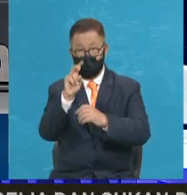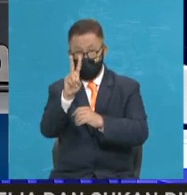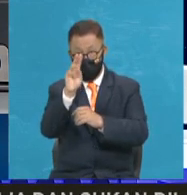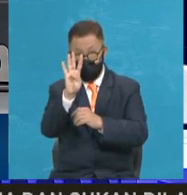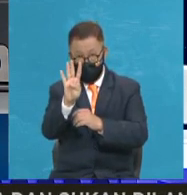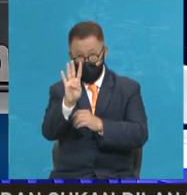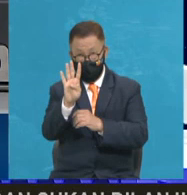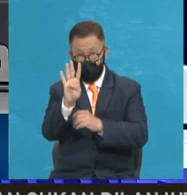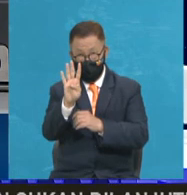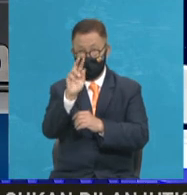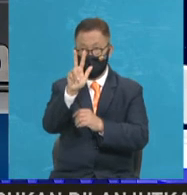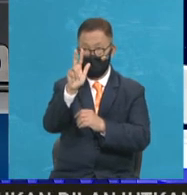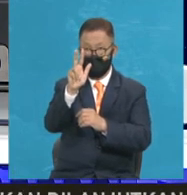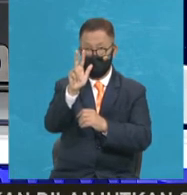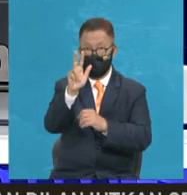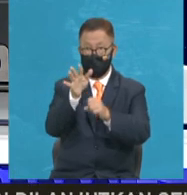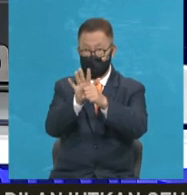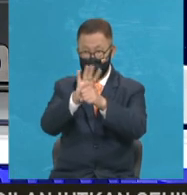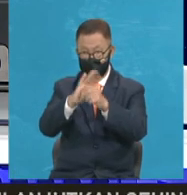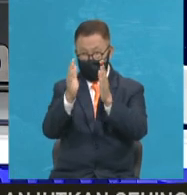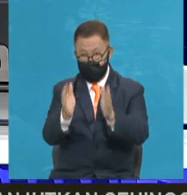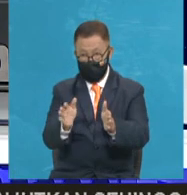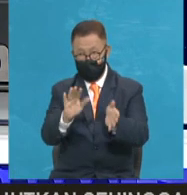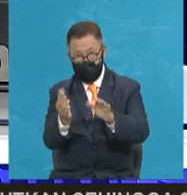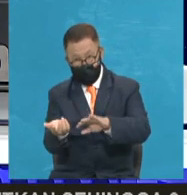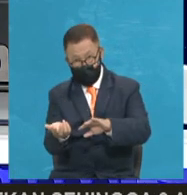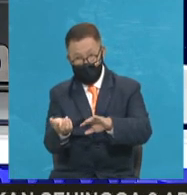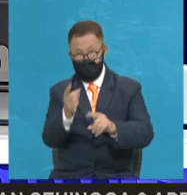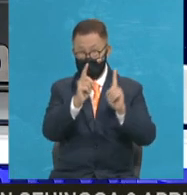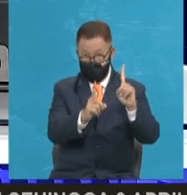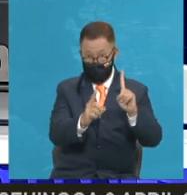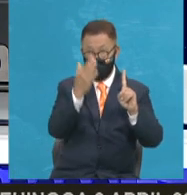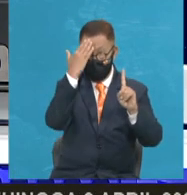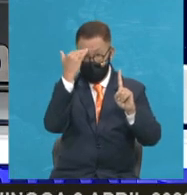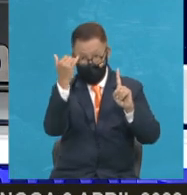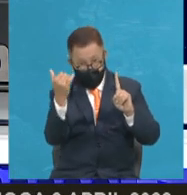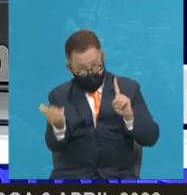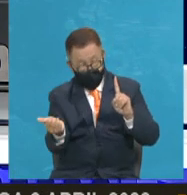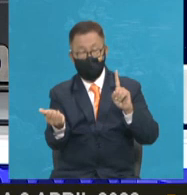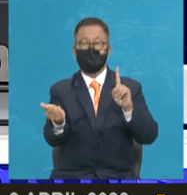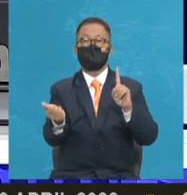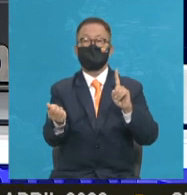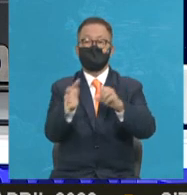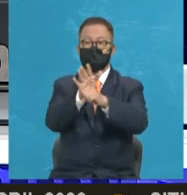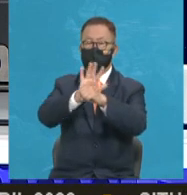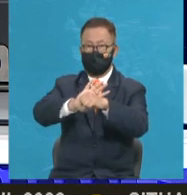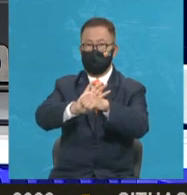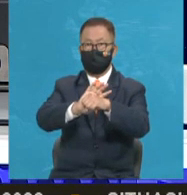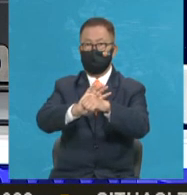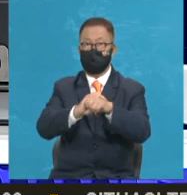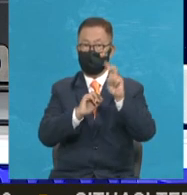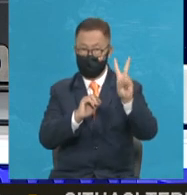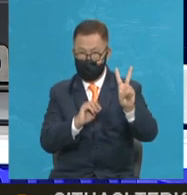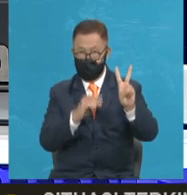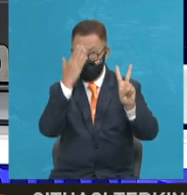24jam 3GS kognity meninggal dunia satu ke sedih kali gorikan sebagai kematian disebabkan komik naikin mereka the